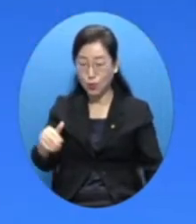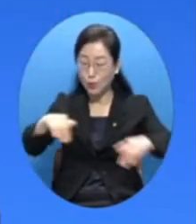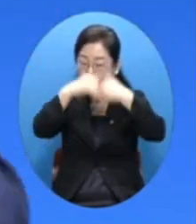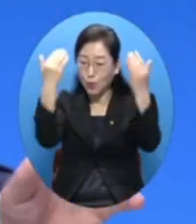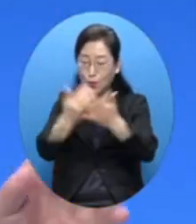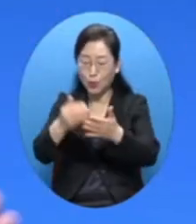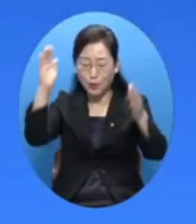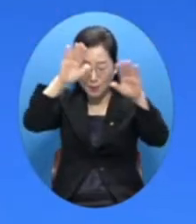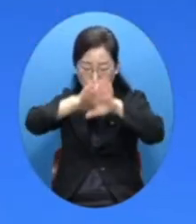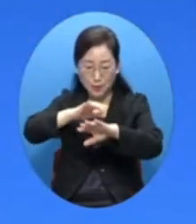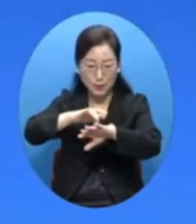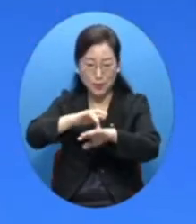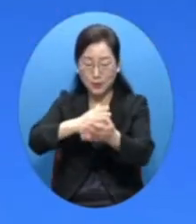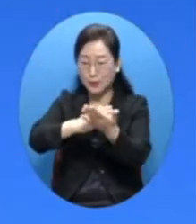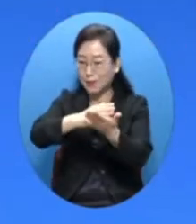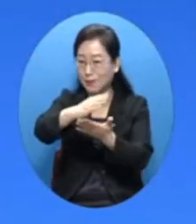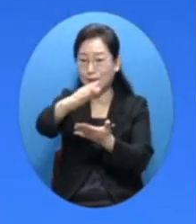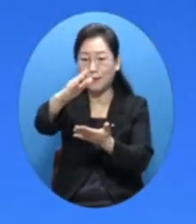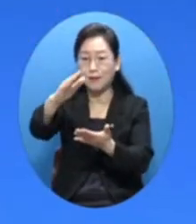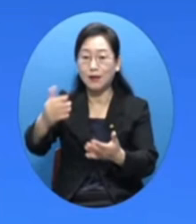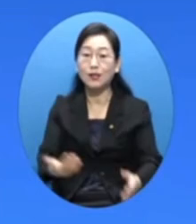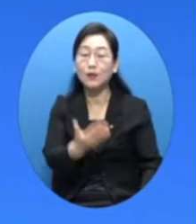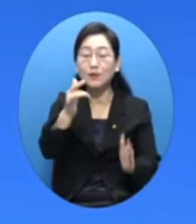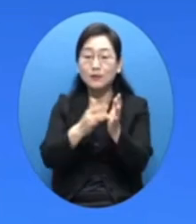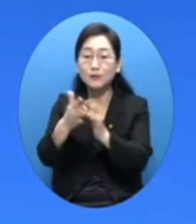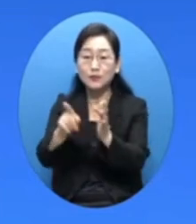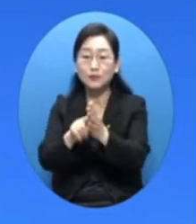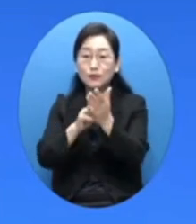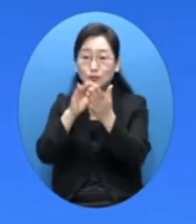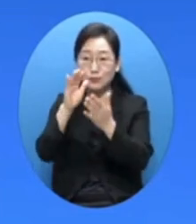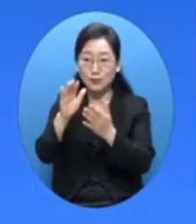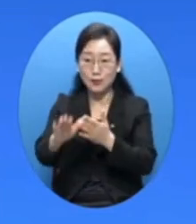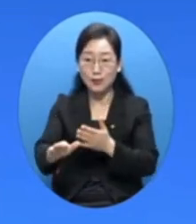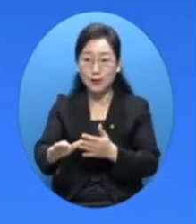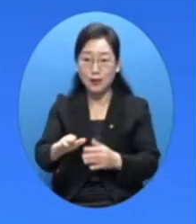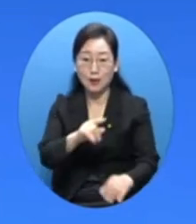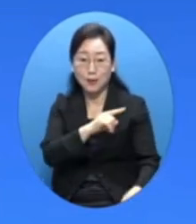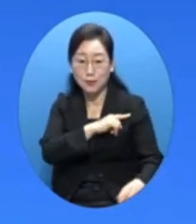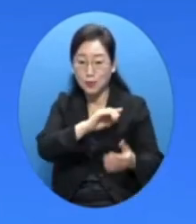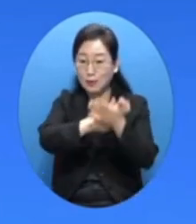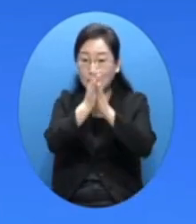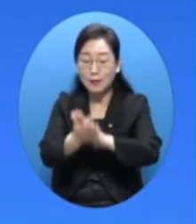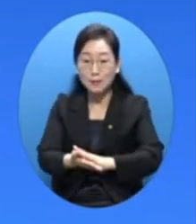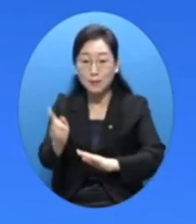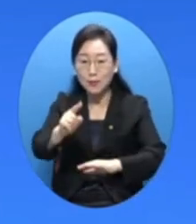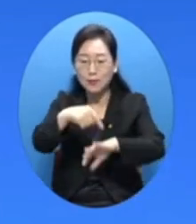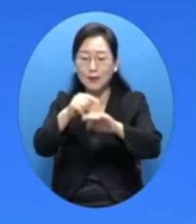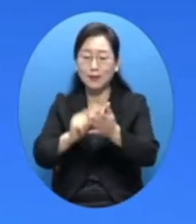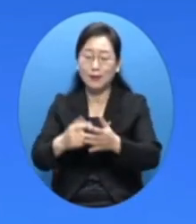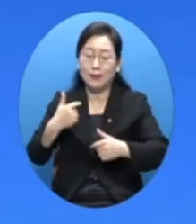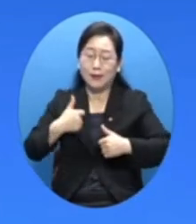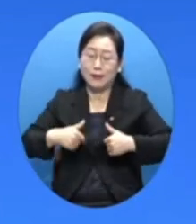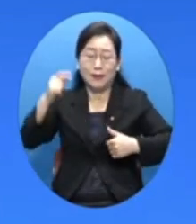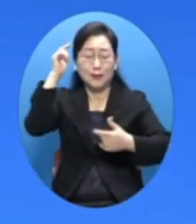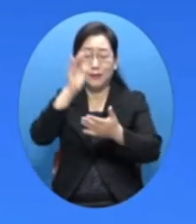권세가 물러간 것입니다. 여러분 예수 믿고 나면 제일 먼저 달라진 것이 마음에 기쁨과 평안함이 임하는 것입니다. 예수